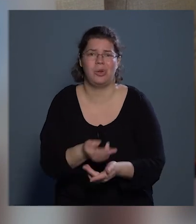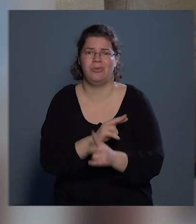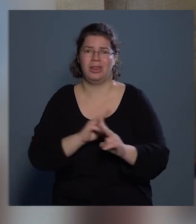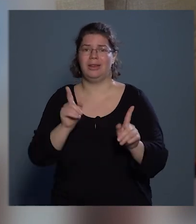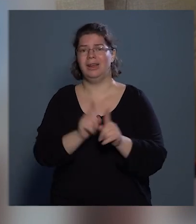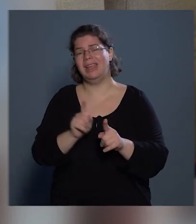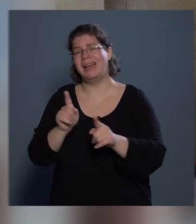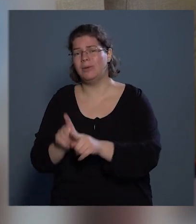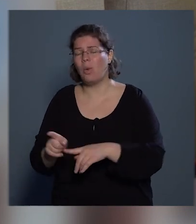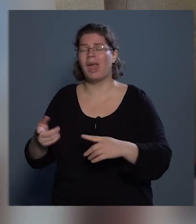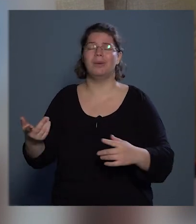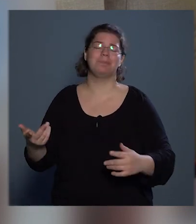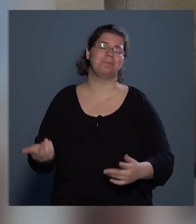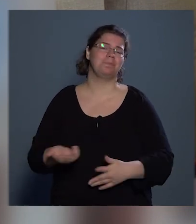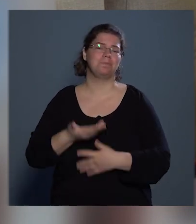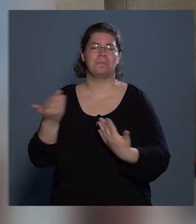ilyen-olyan